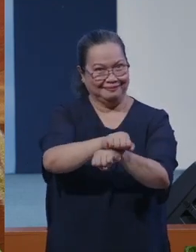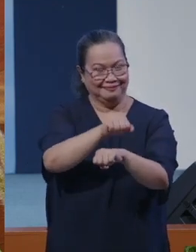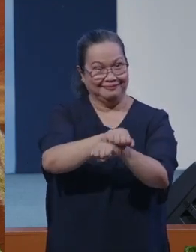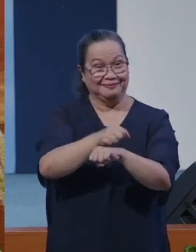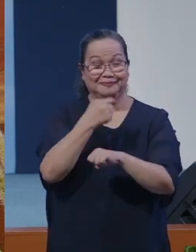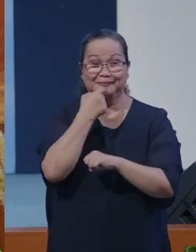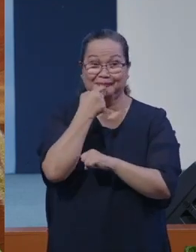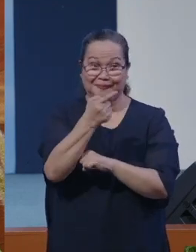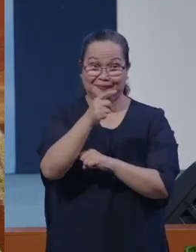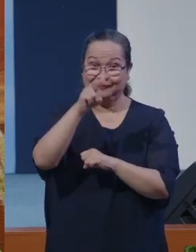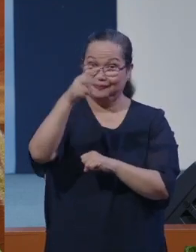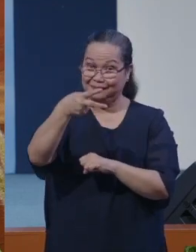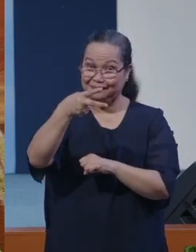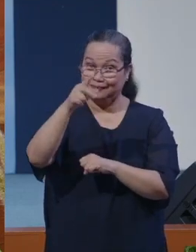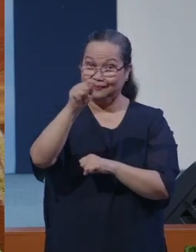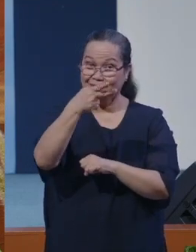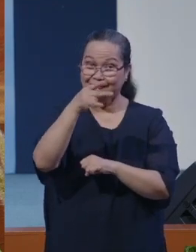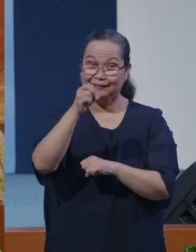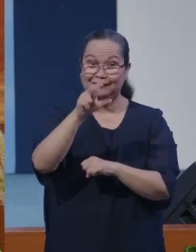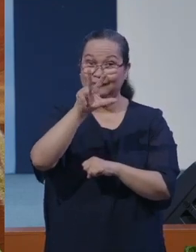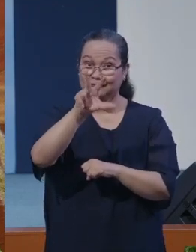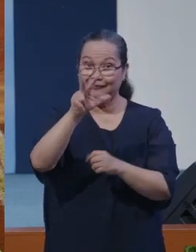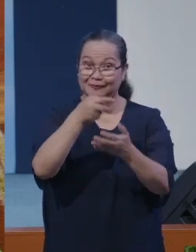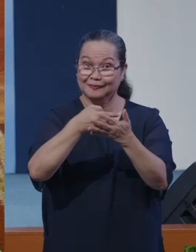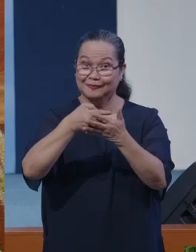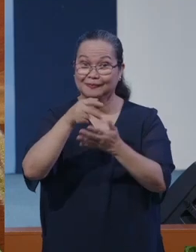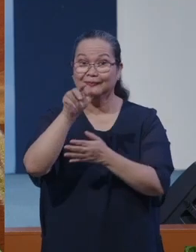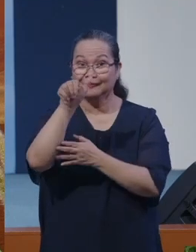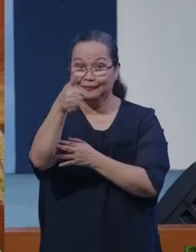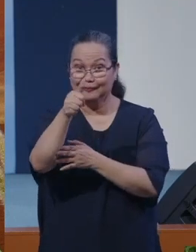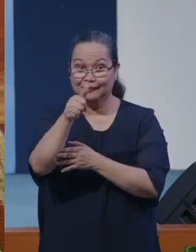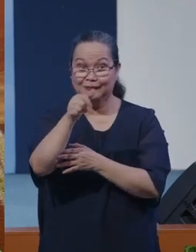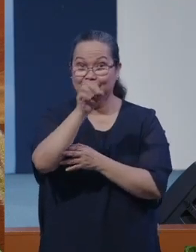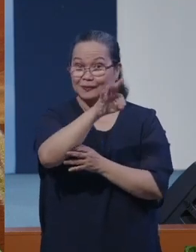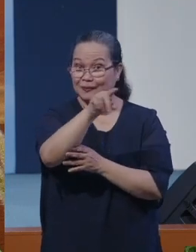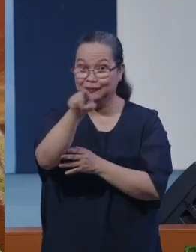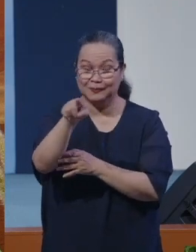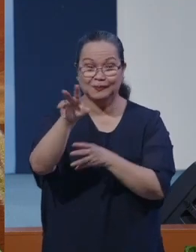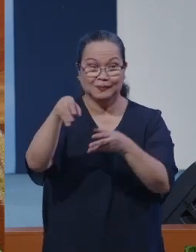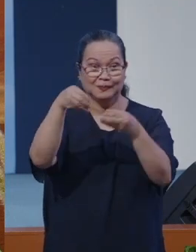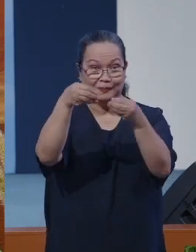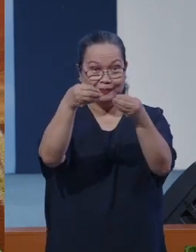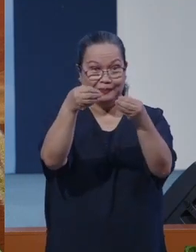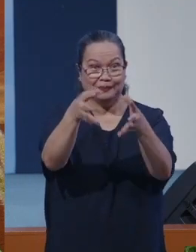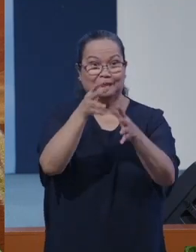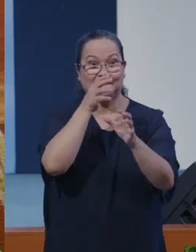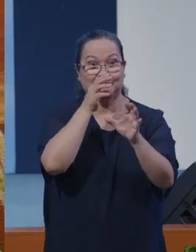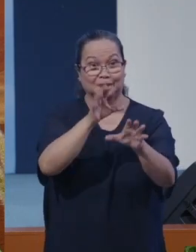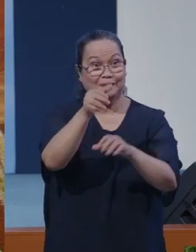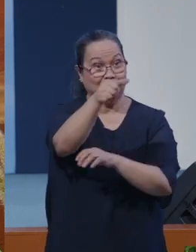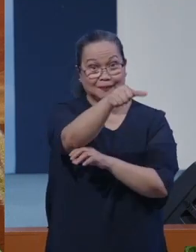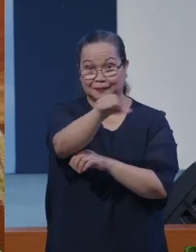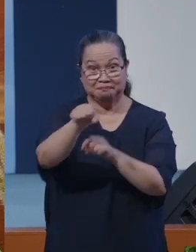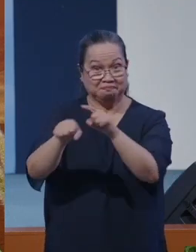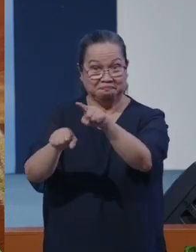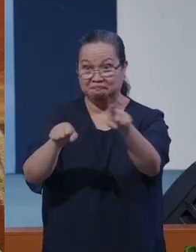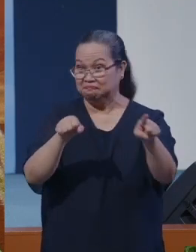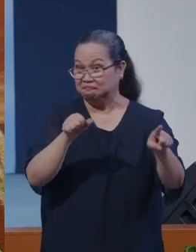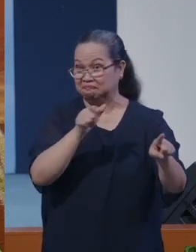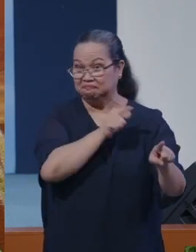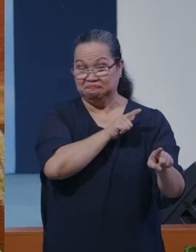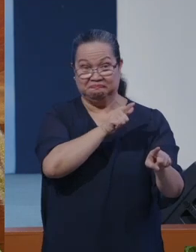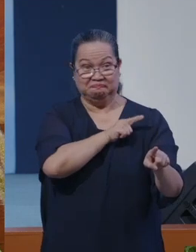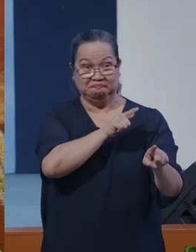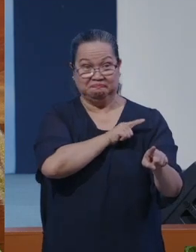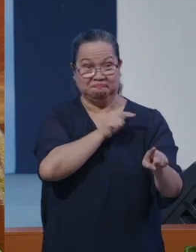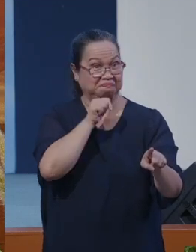sabi sa 2 Thessalonians 3:10, "For even when we were with you, we would give you this command, if anyone is not willing to